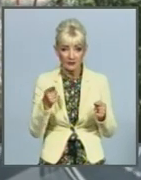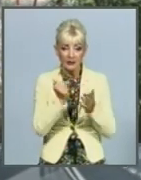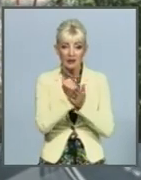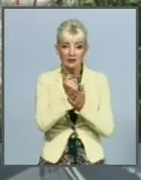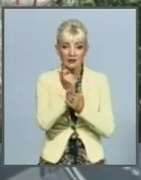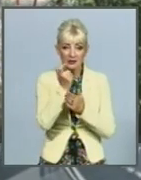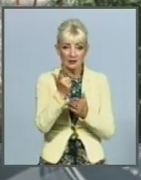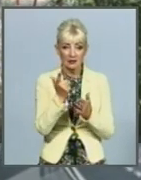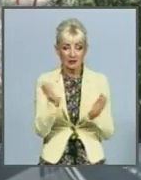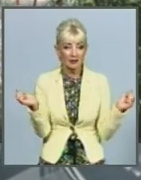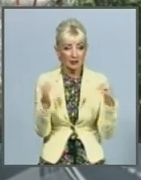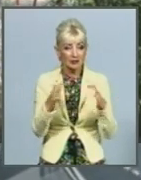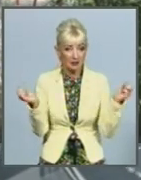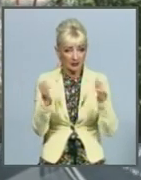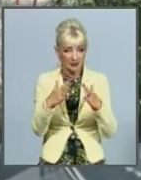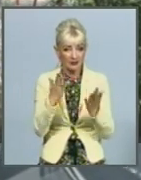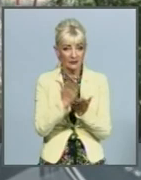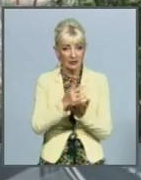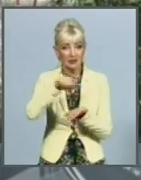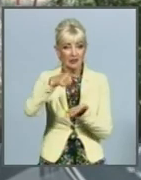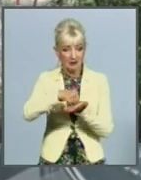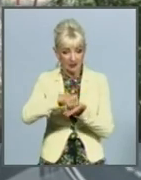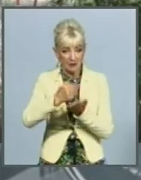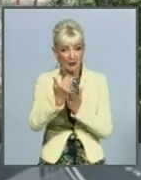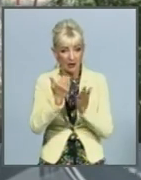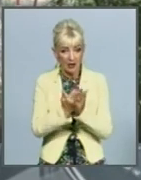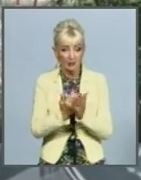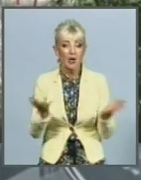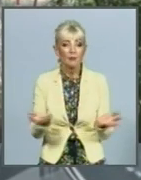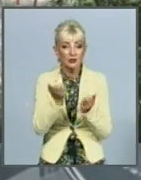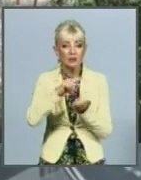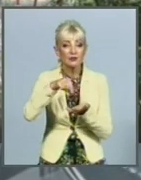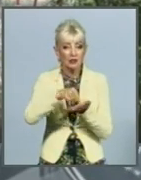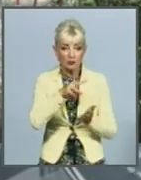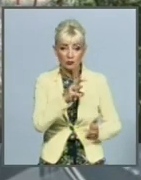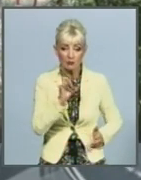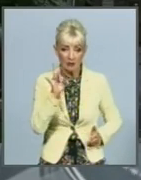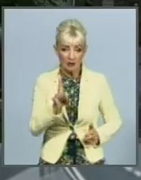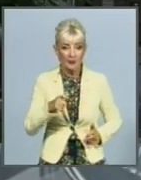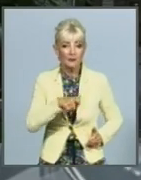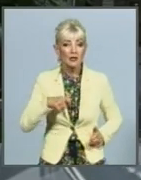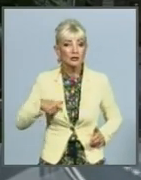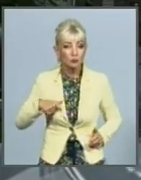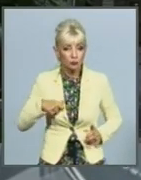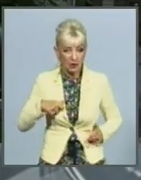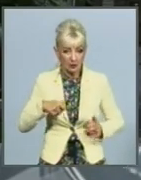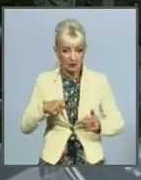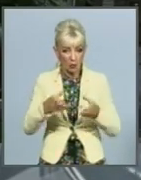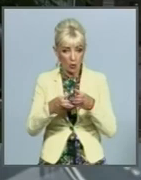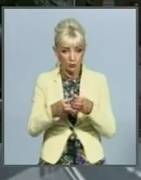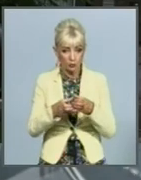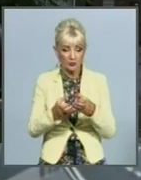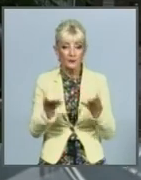нескольких созывов действуют городские программы, их поддерживает городской голова, депутатский корпус. Наразі